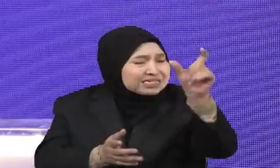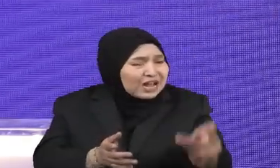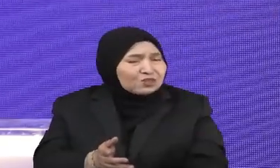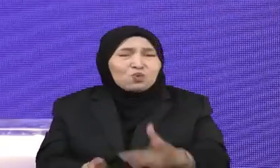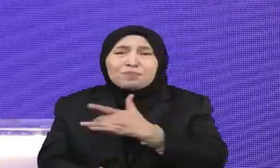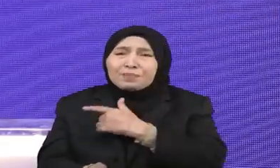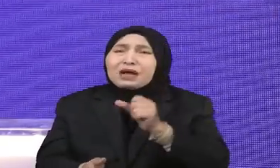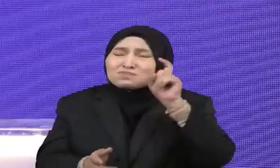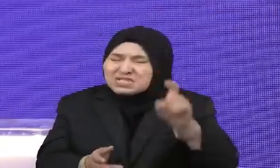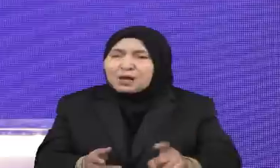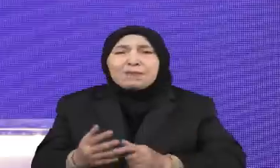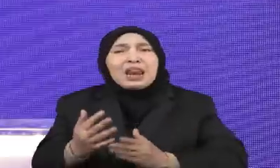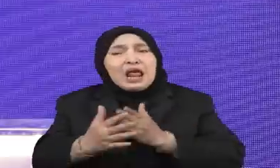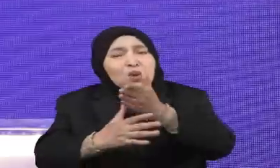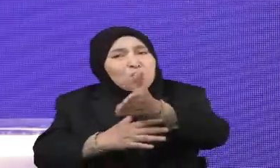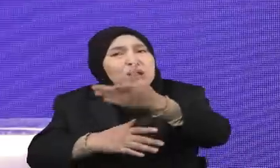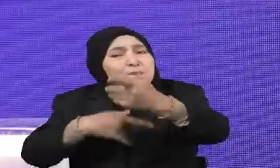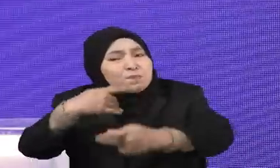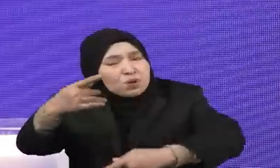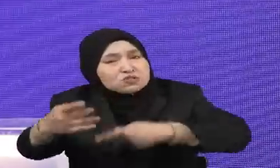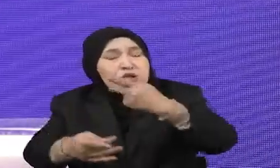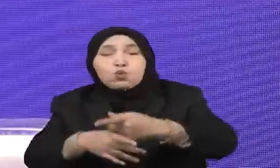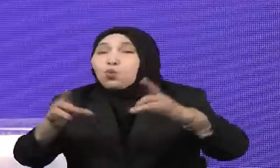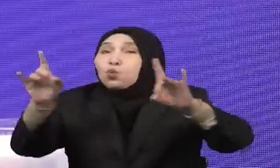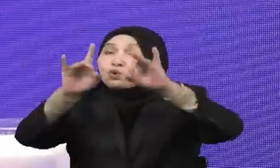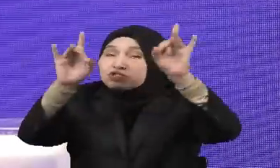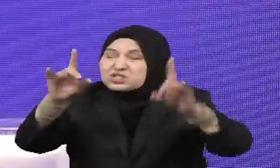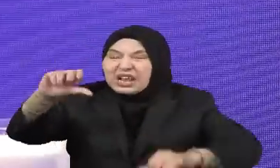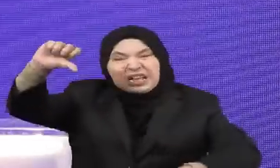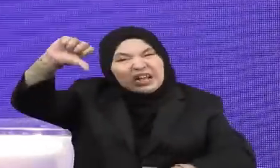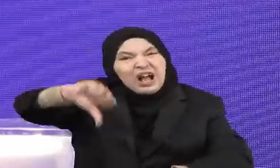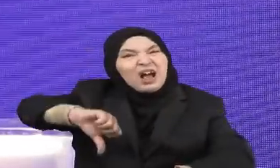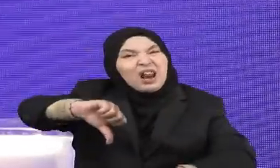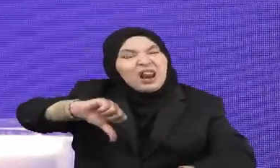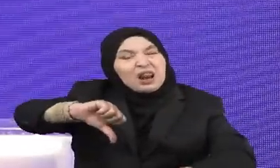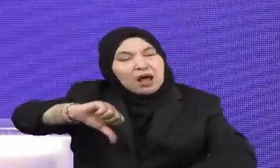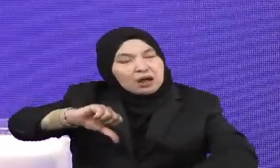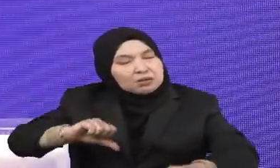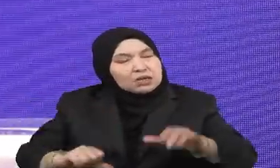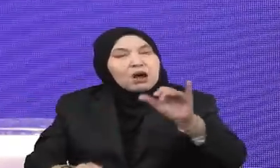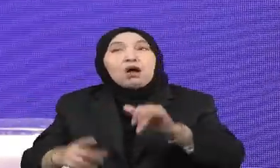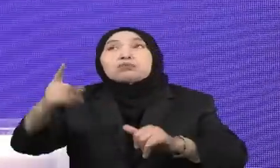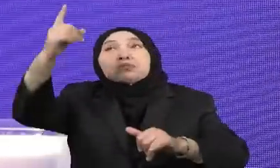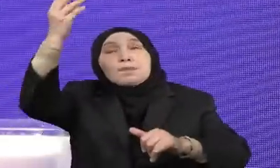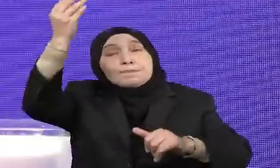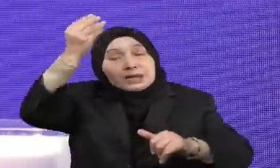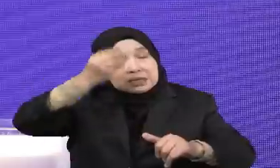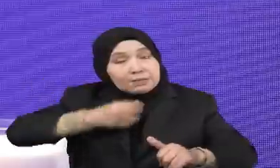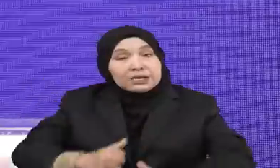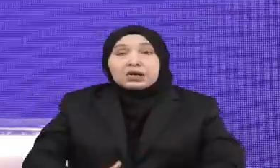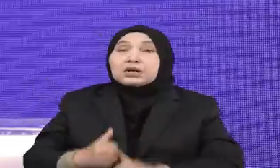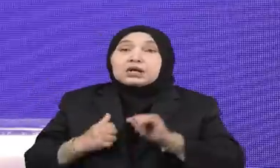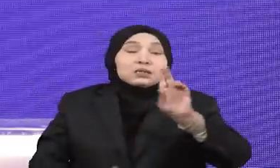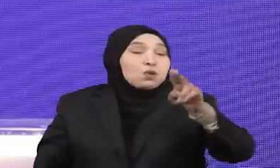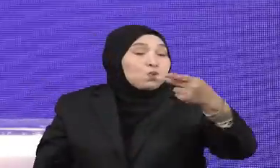itu dia kena melalui proses dan prosesnya adalah ujian kegagalan korhun yang Allah berikan kepada tentra